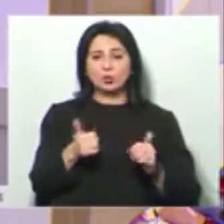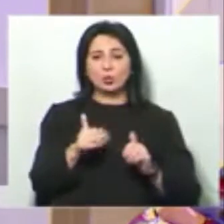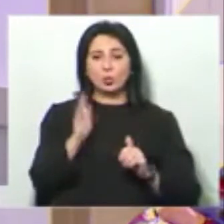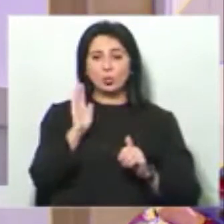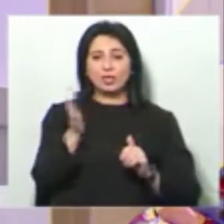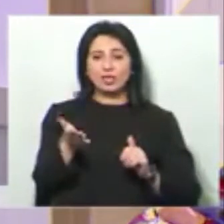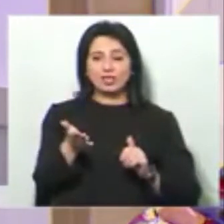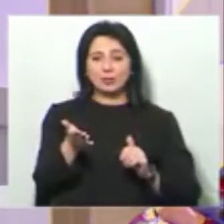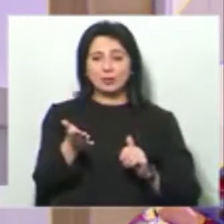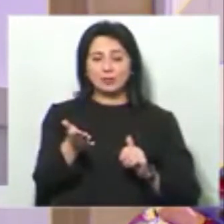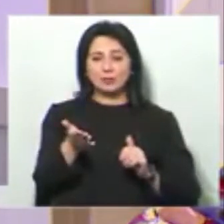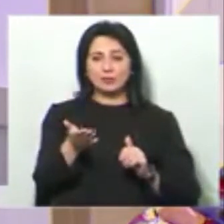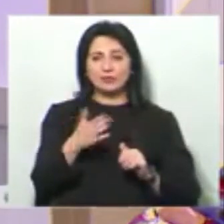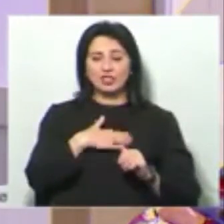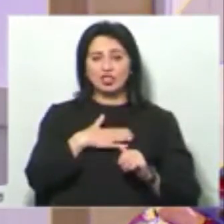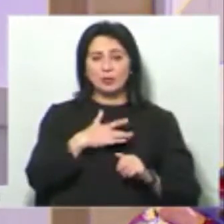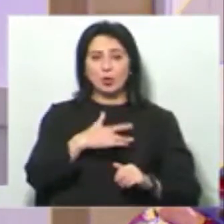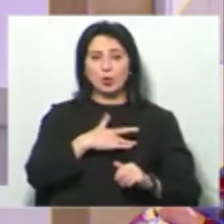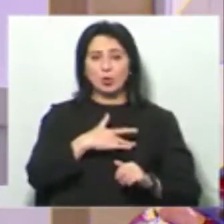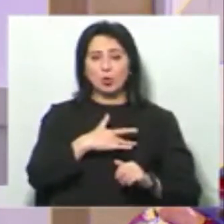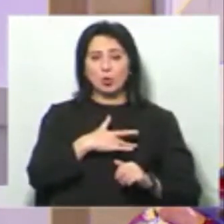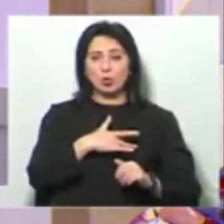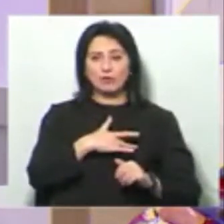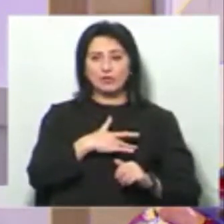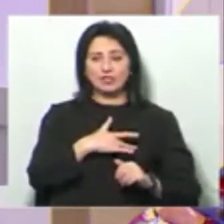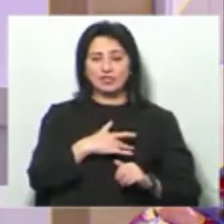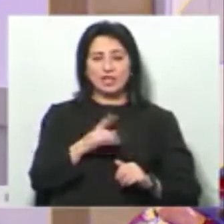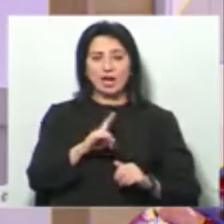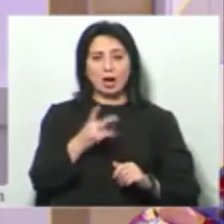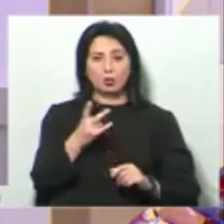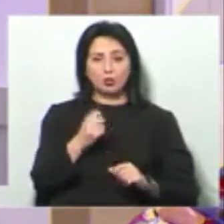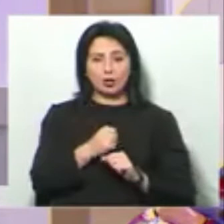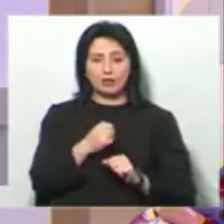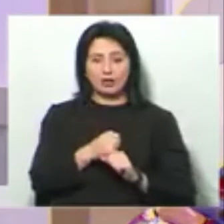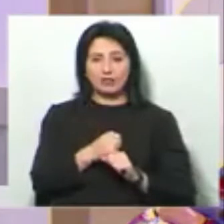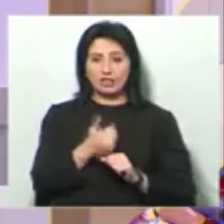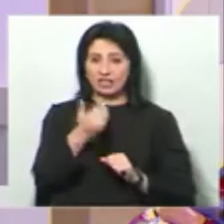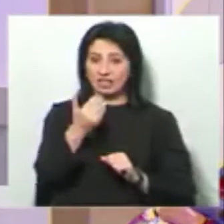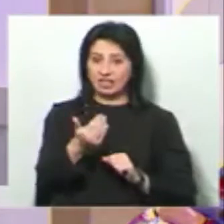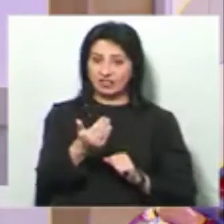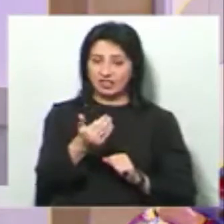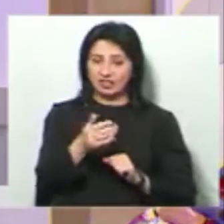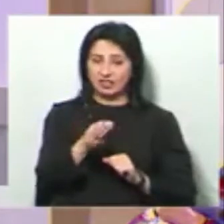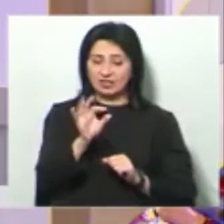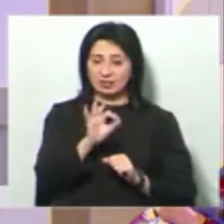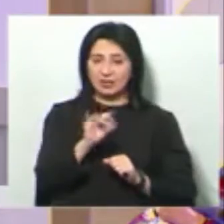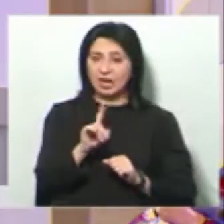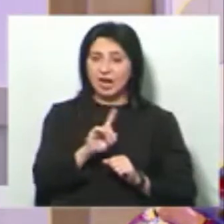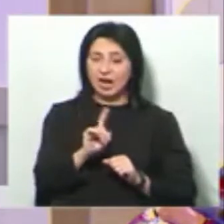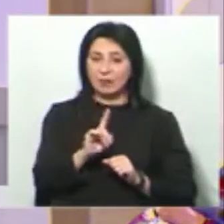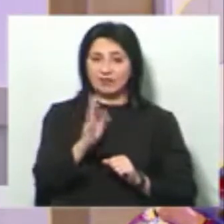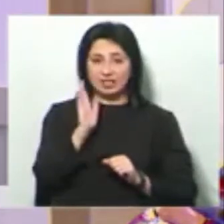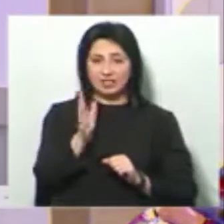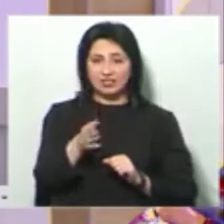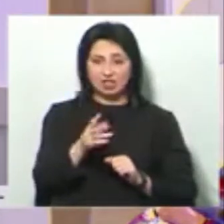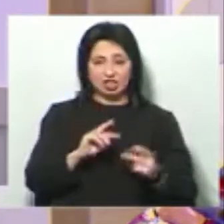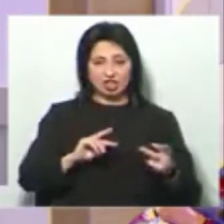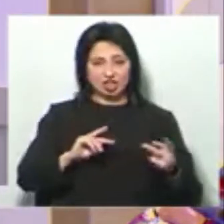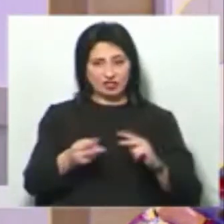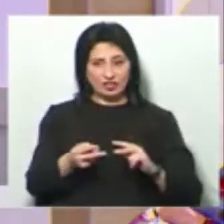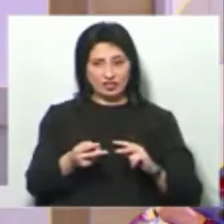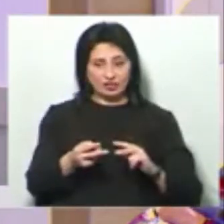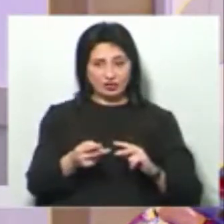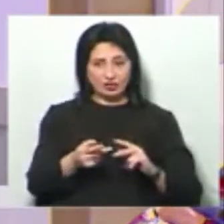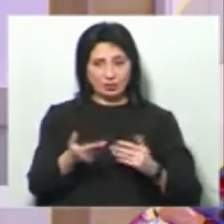cineva, ai ce mi gulisi, sau unde cava cătoro, tcuin smir, raime, cinepșet, sulil raime,